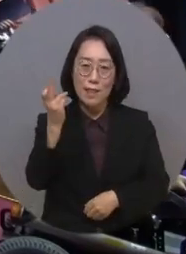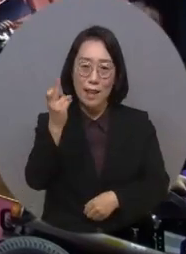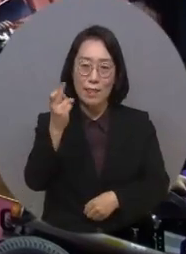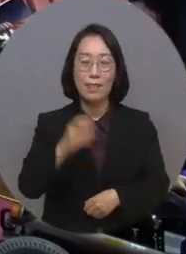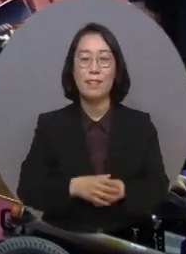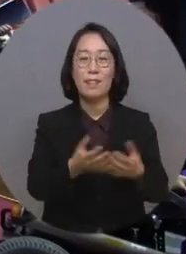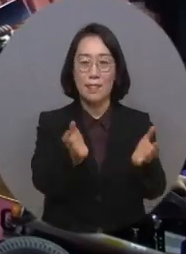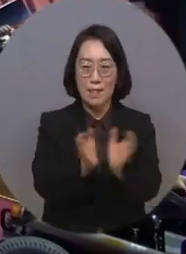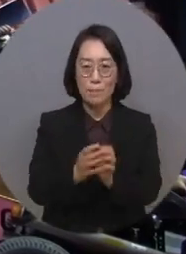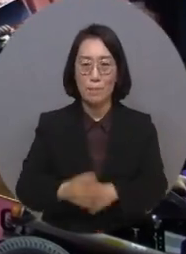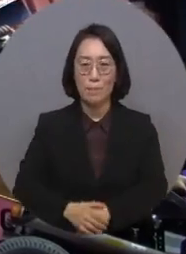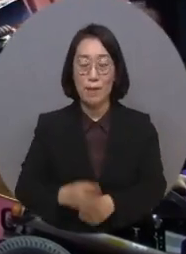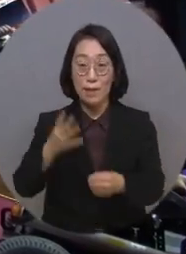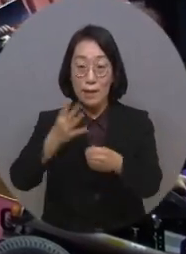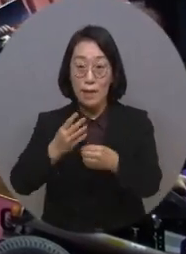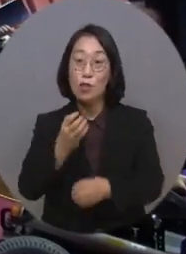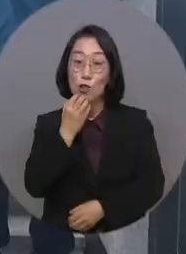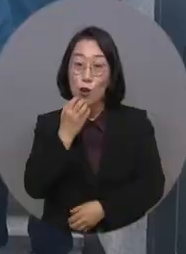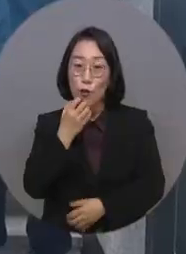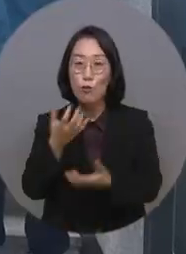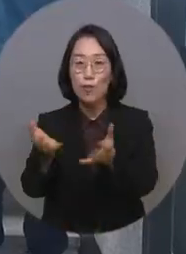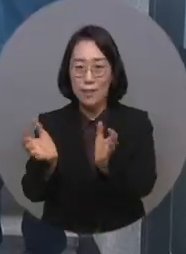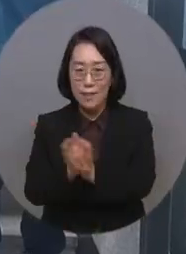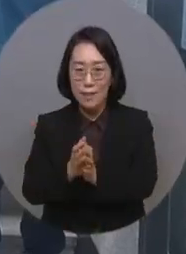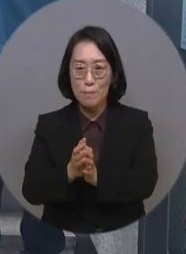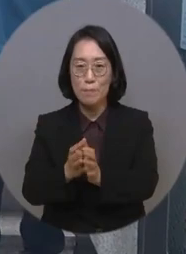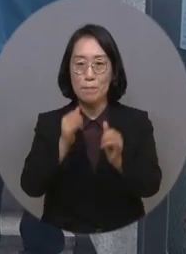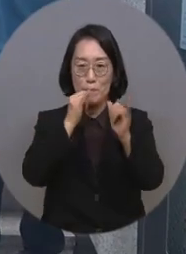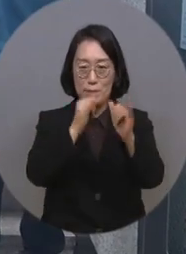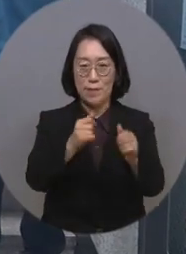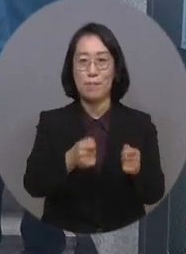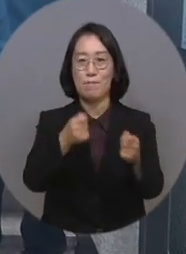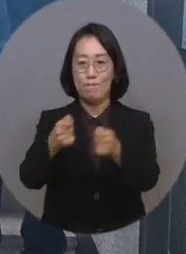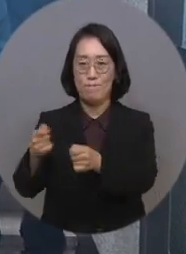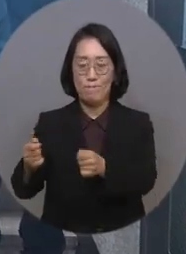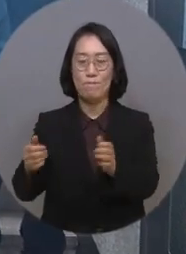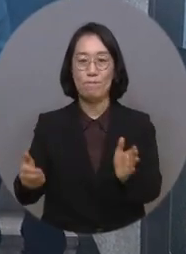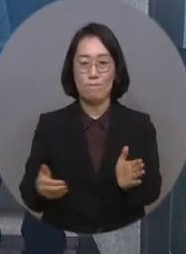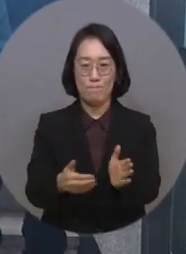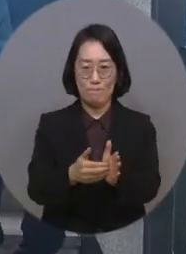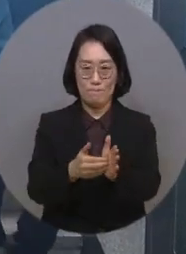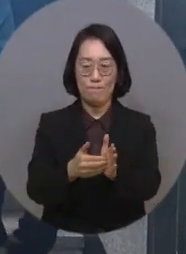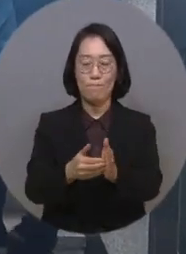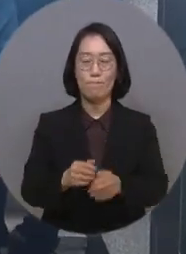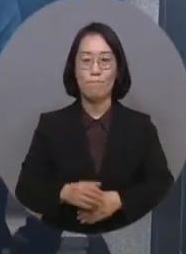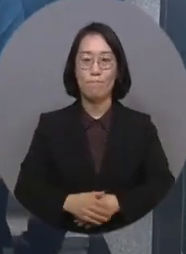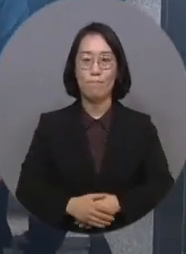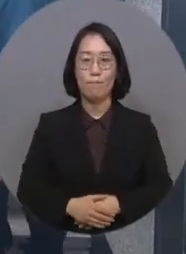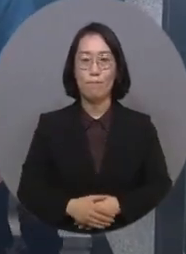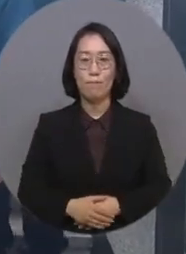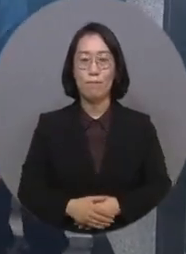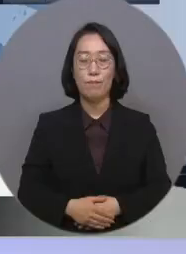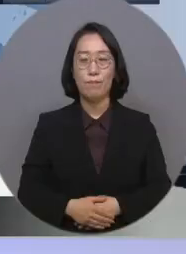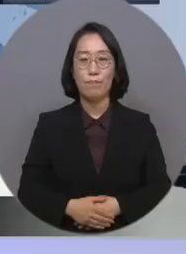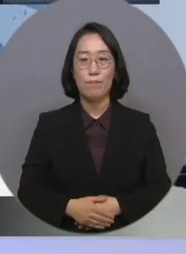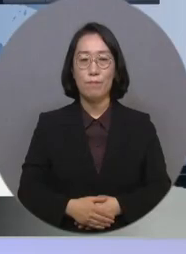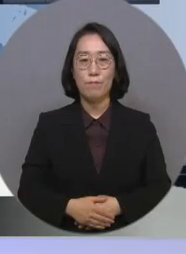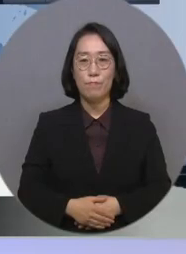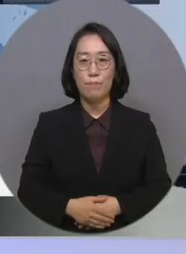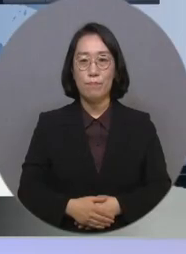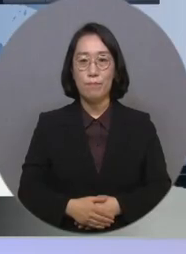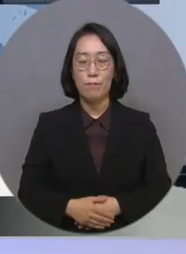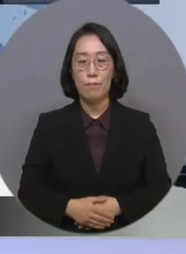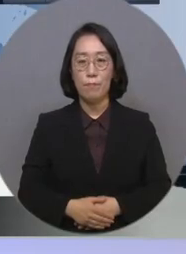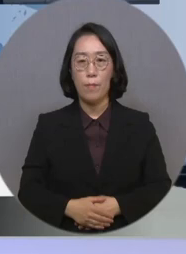합창단, 동상은 서울 어울놀이 합창단이 수상의 영광을 안았습니다. 복지TV 뉴스 현예나입니다.